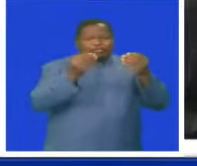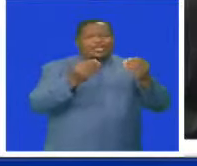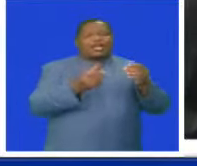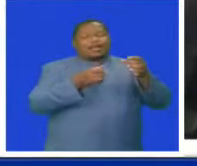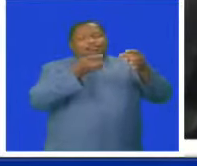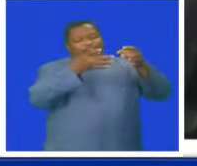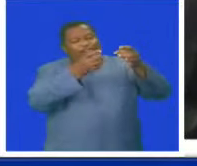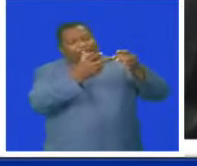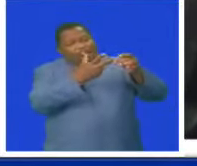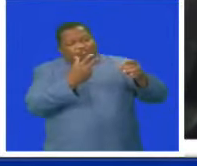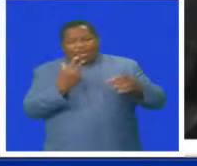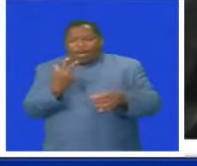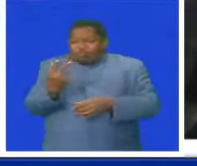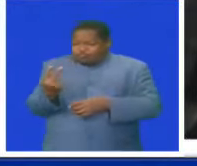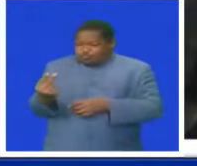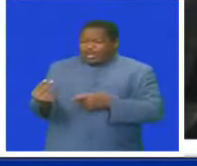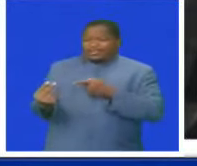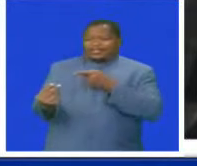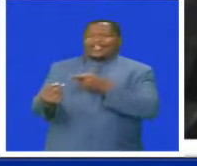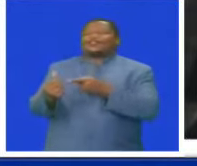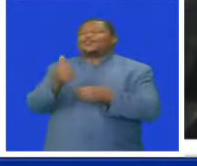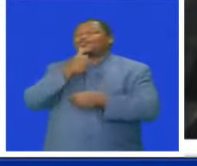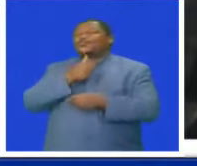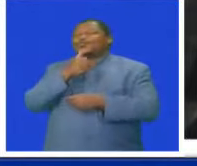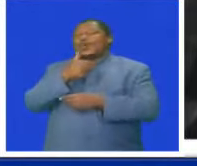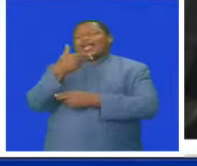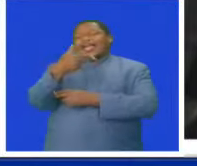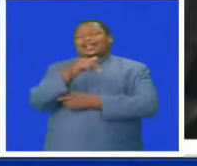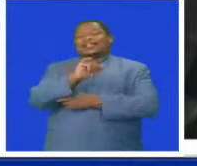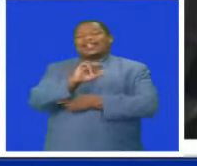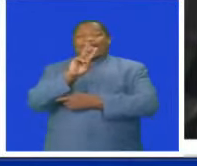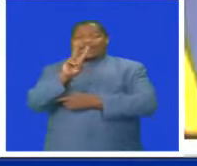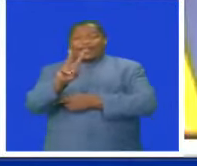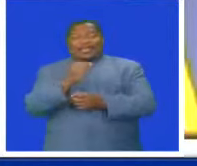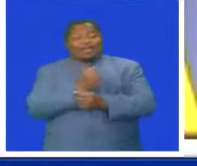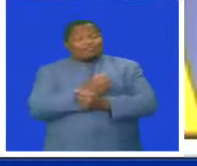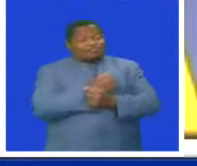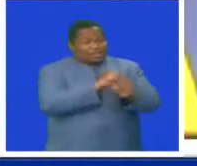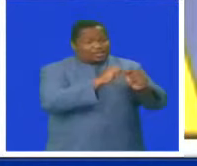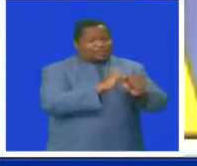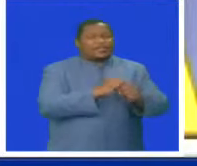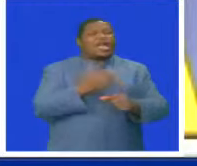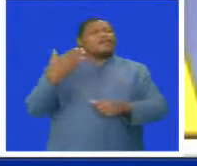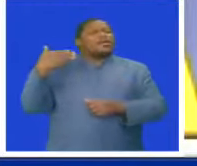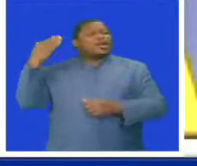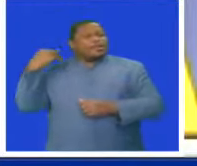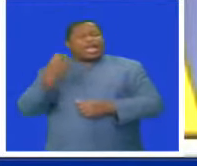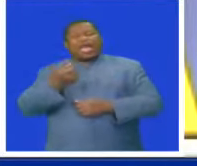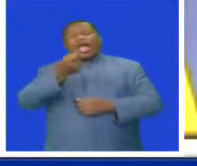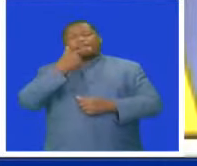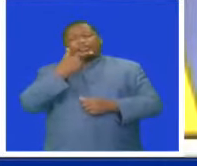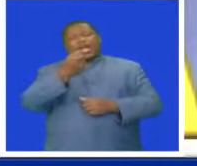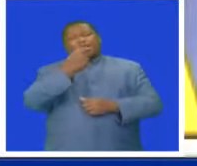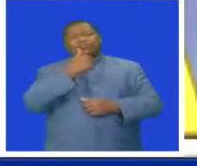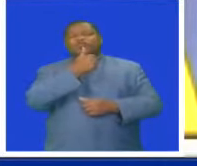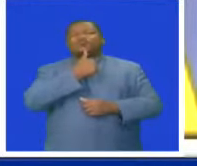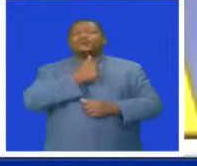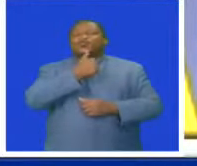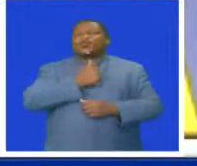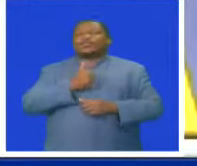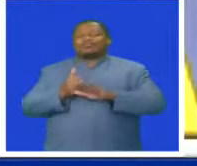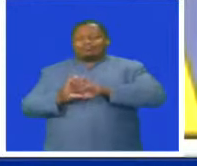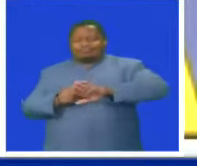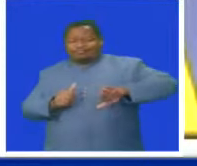mage kufugela likiwane le HIV and AIDS. Ema results, elituwa ningo beluendiwa. Lekupuga